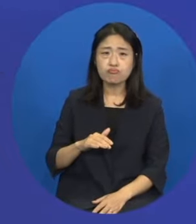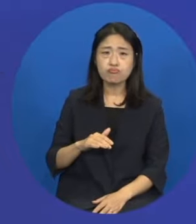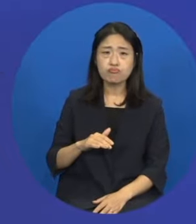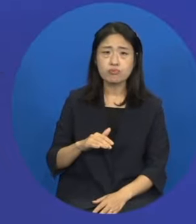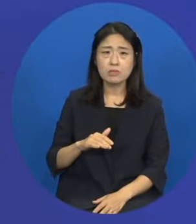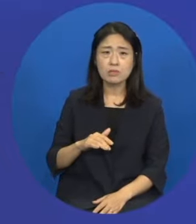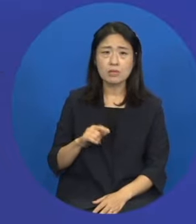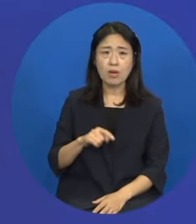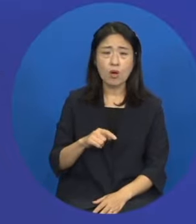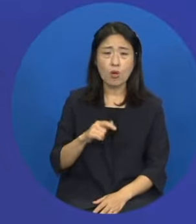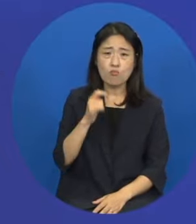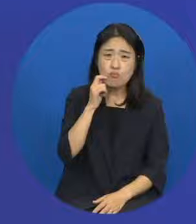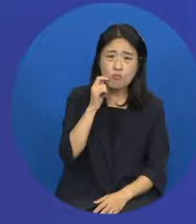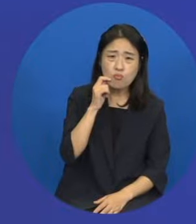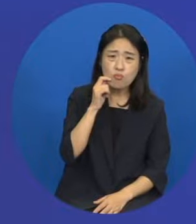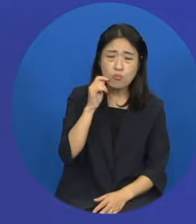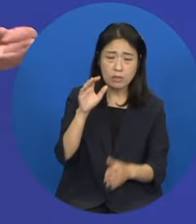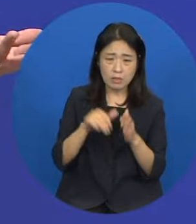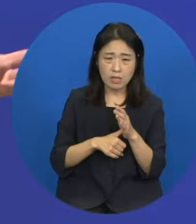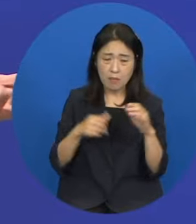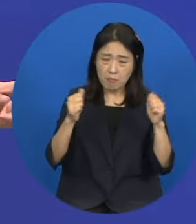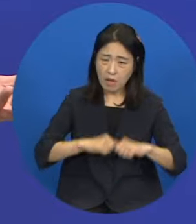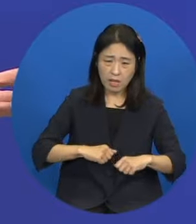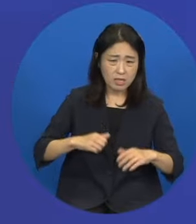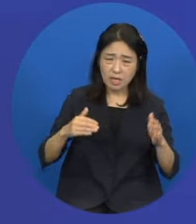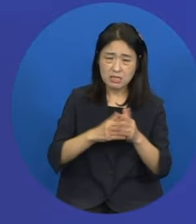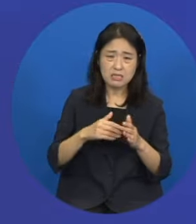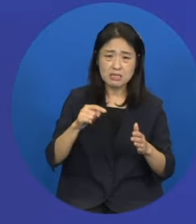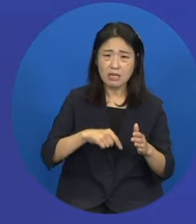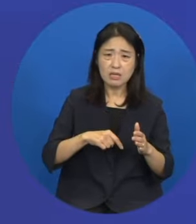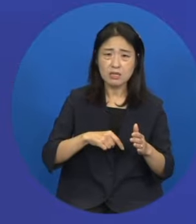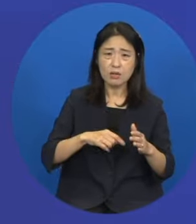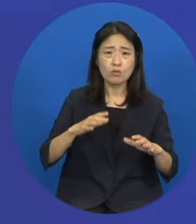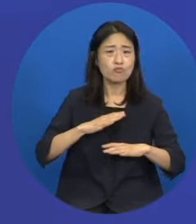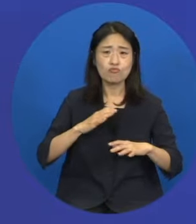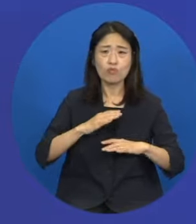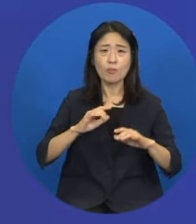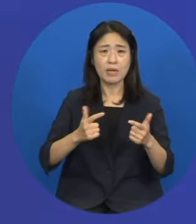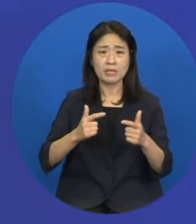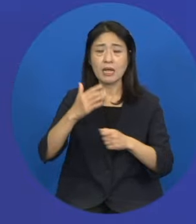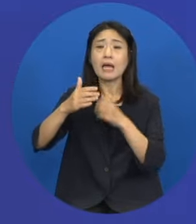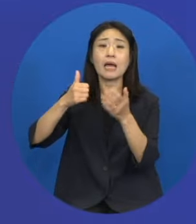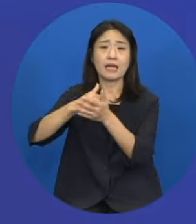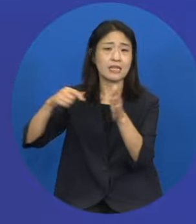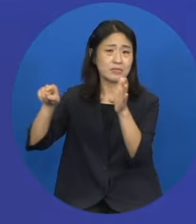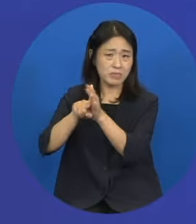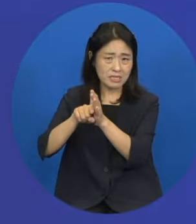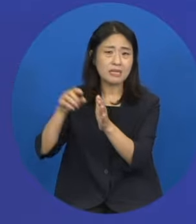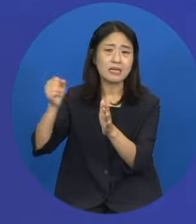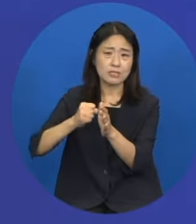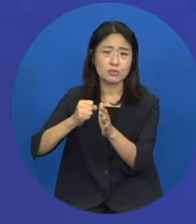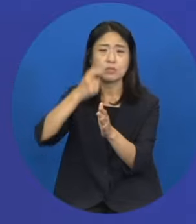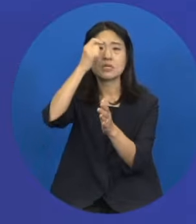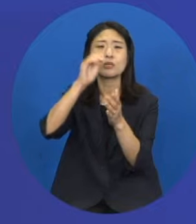망한다, 끝났다 이런 두려움에서가 아니라 하나님을 신뢰하고 우리가 기도했으면